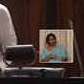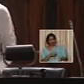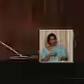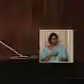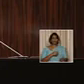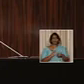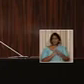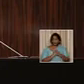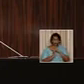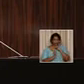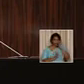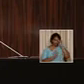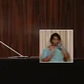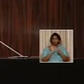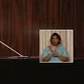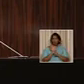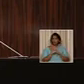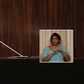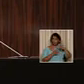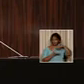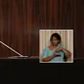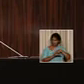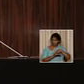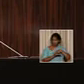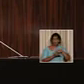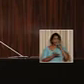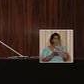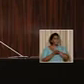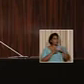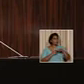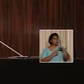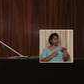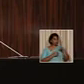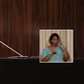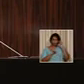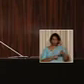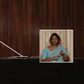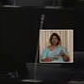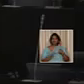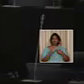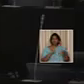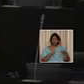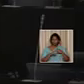कथानायक तुमने मुंडागल दिशिकेट हमत प्रदेश पवा सतुन